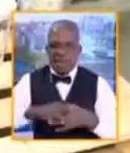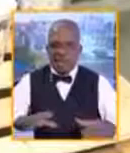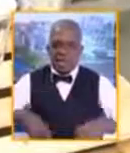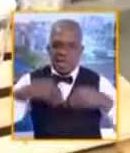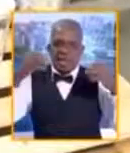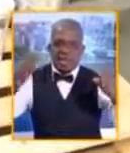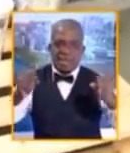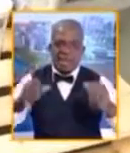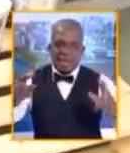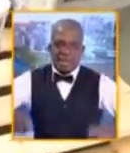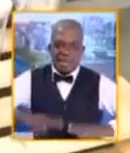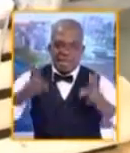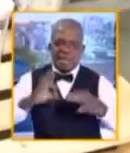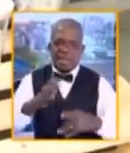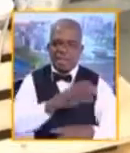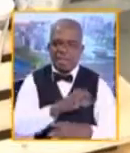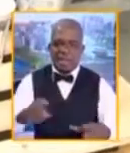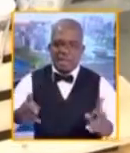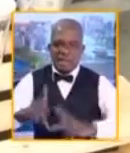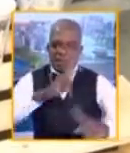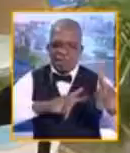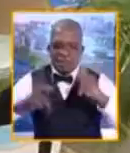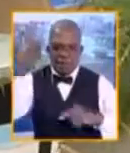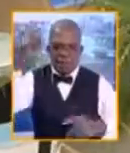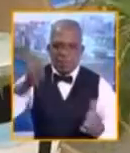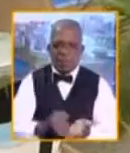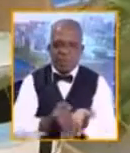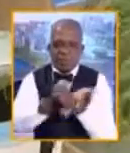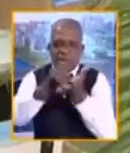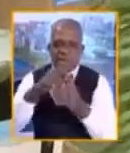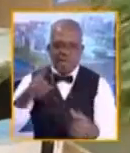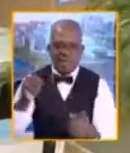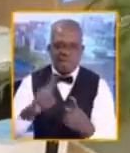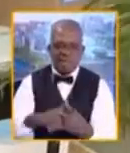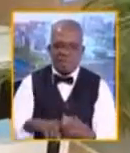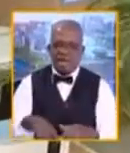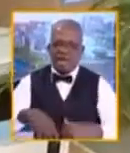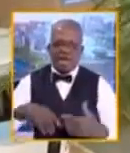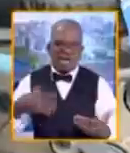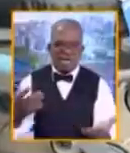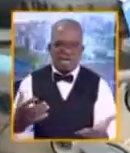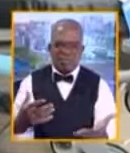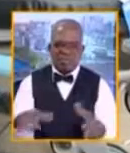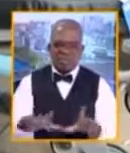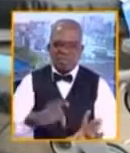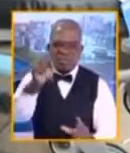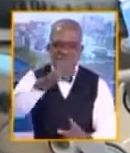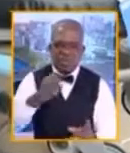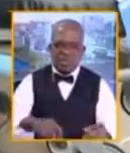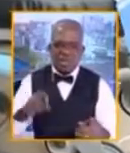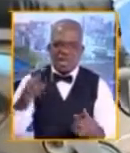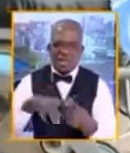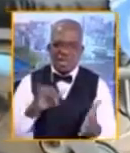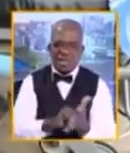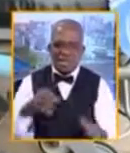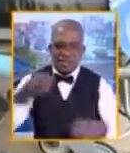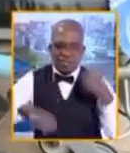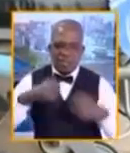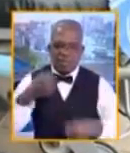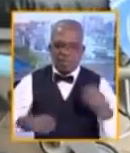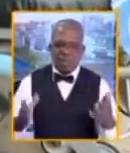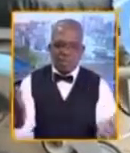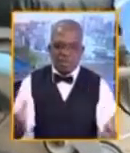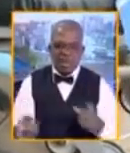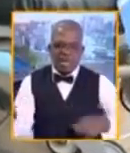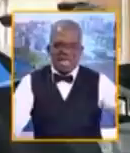santé et de l'hygiène publique afin d'aider à donner une réponse à cette problématique la mortalité maternelle le